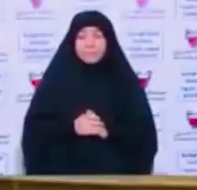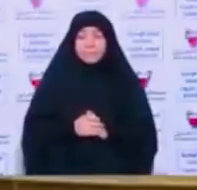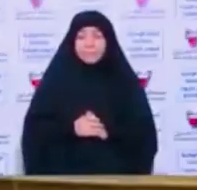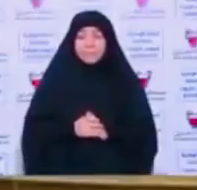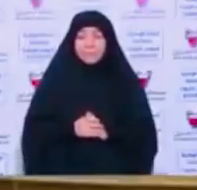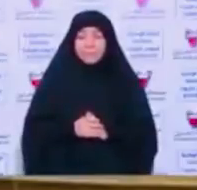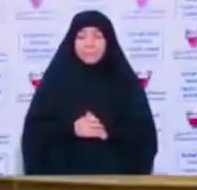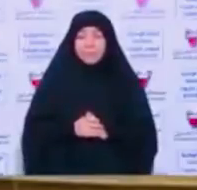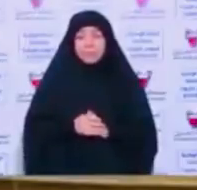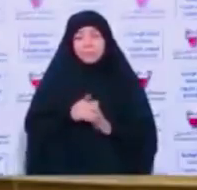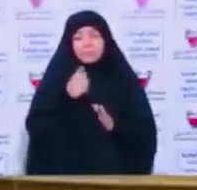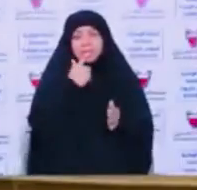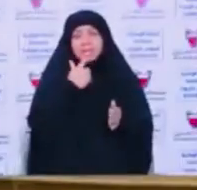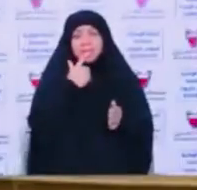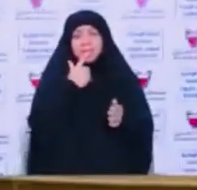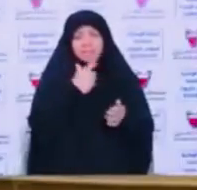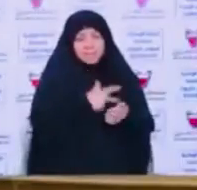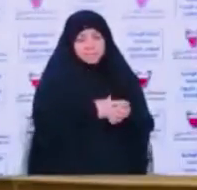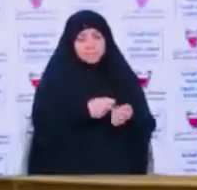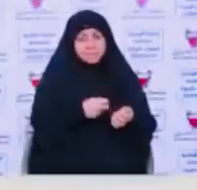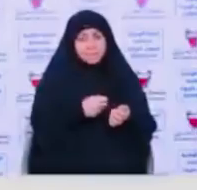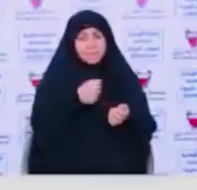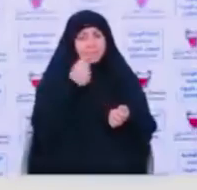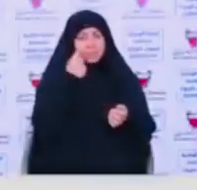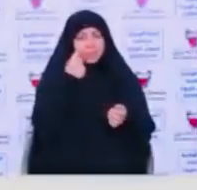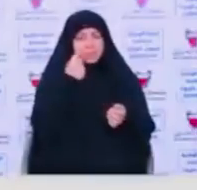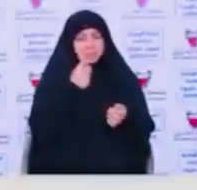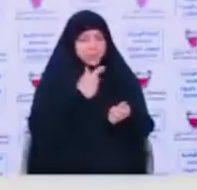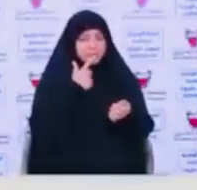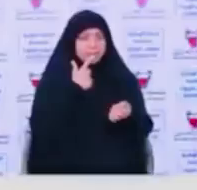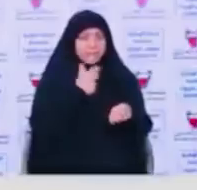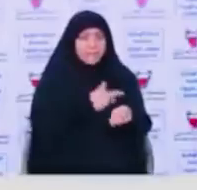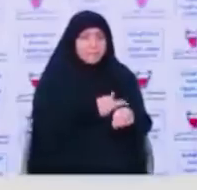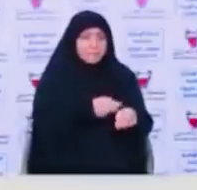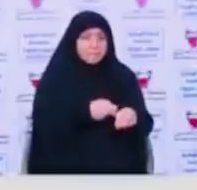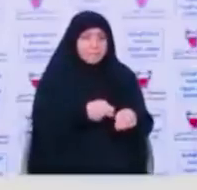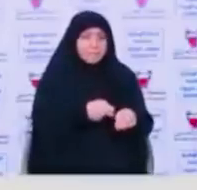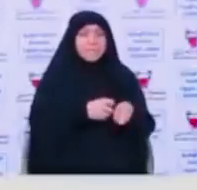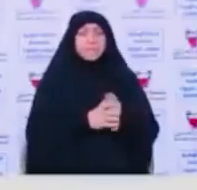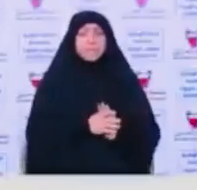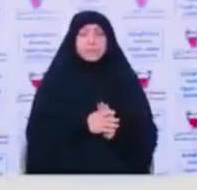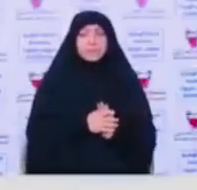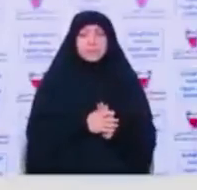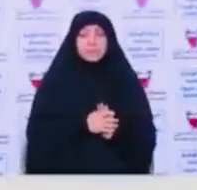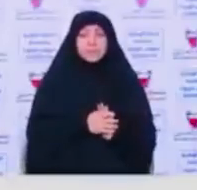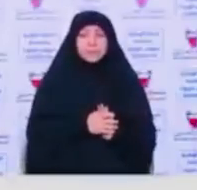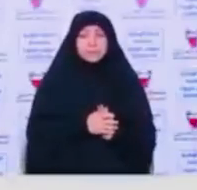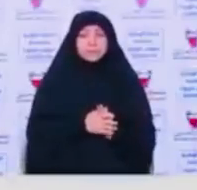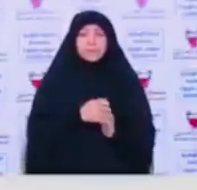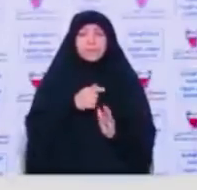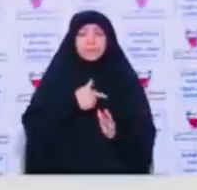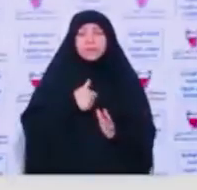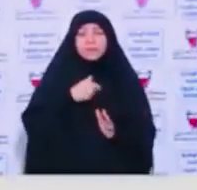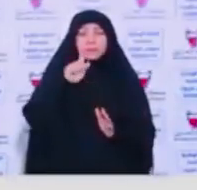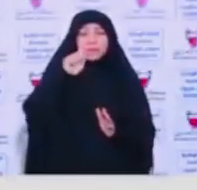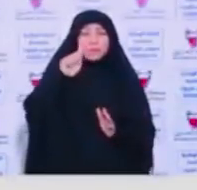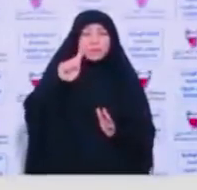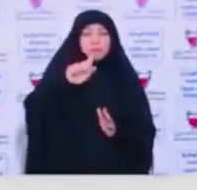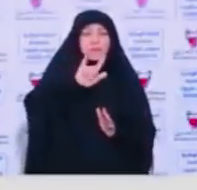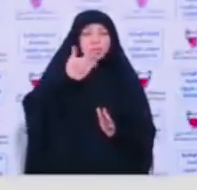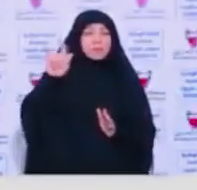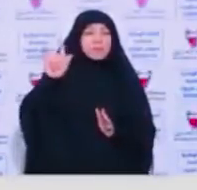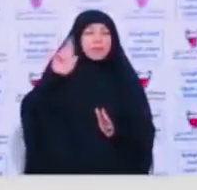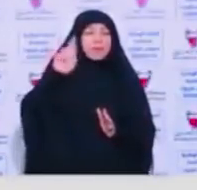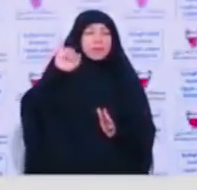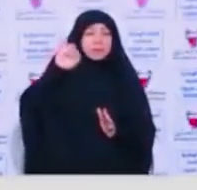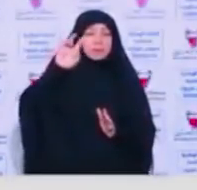إحنا إذا نأخذ الدم نأخذ شريحة من الدم، يعني نعزل شريحة من الدم اللي إحنا نسميها البلازما. ليش البلازما؟ لأن البلازما